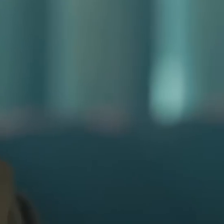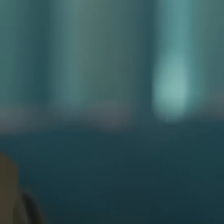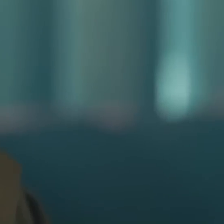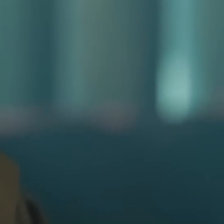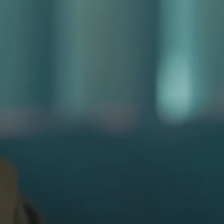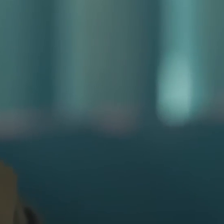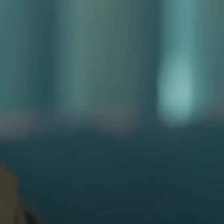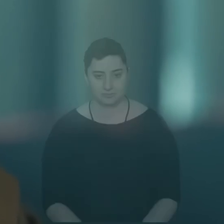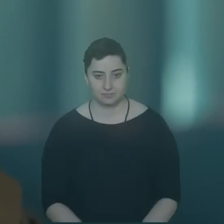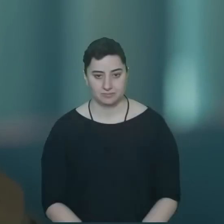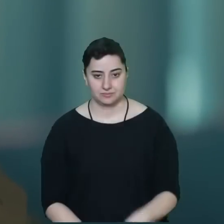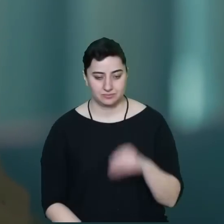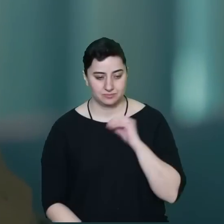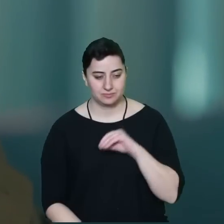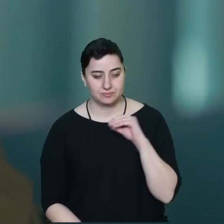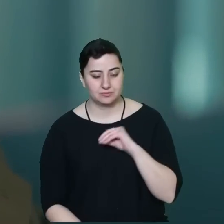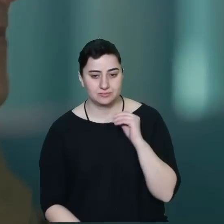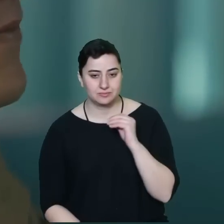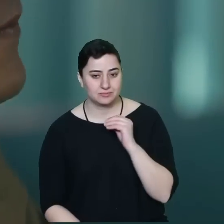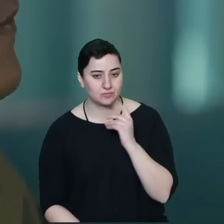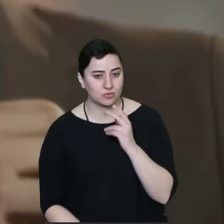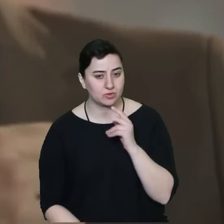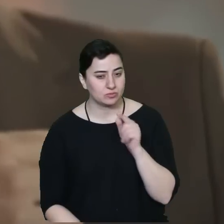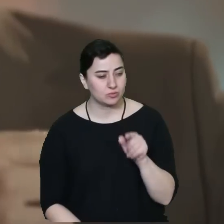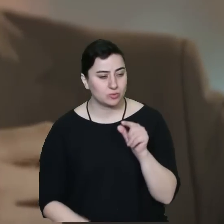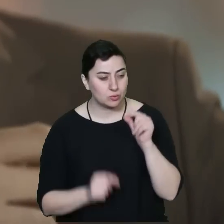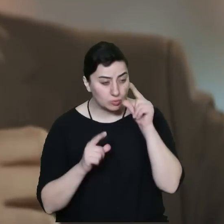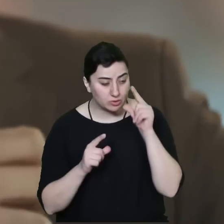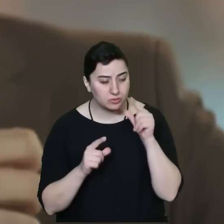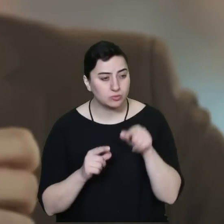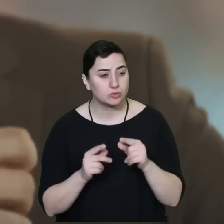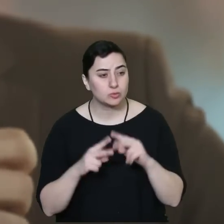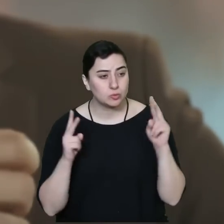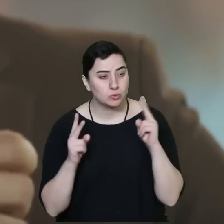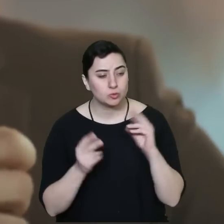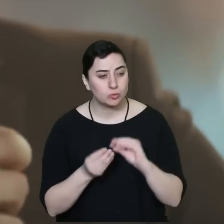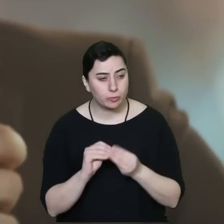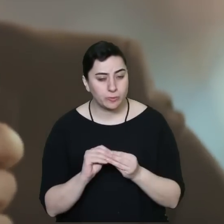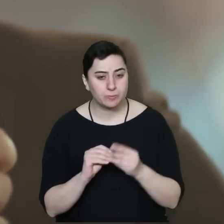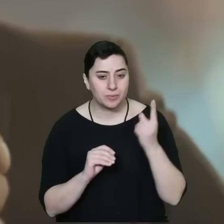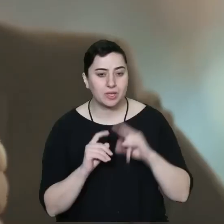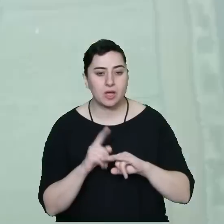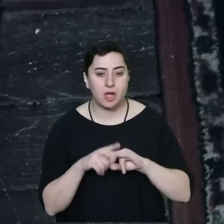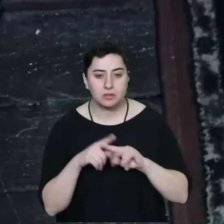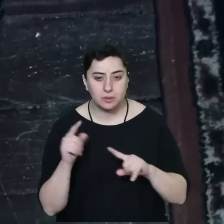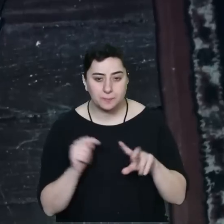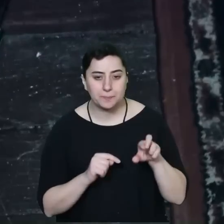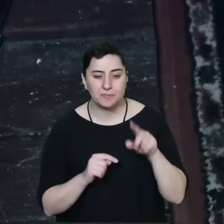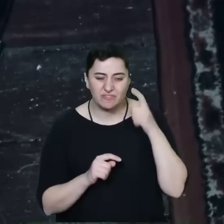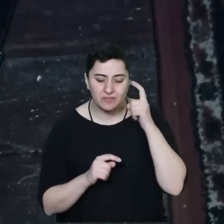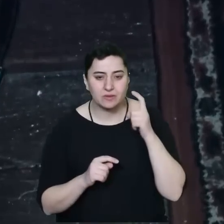başını. İpiri gözleriyle uyanıyor. Şu gündüzden kalan mesele. Bir hatip, bir